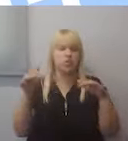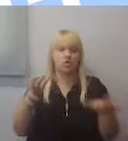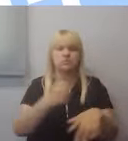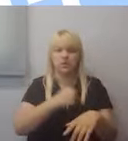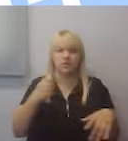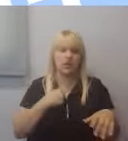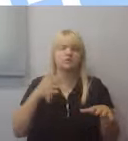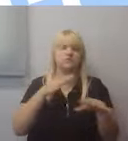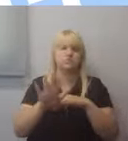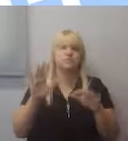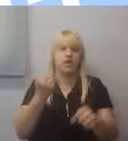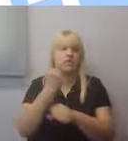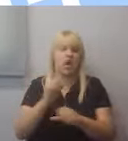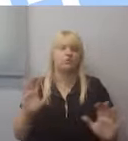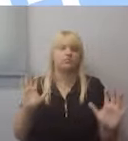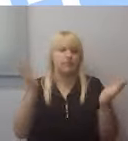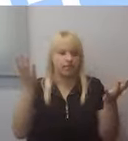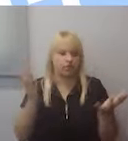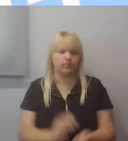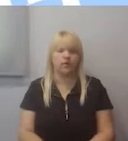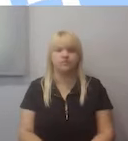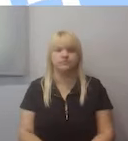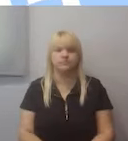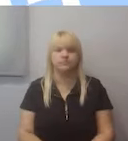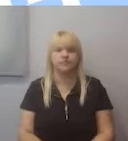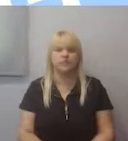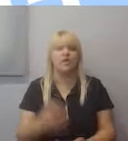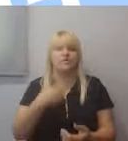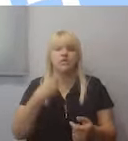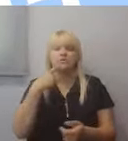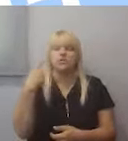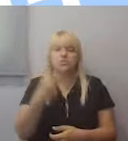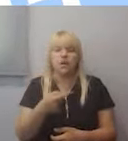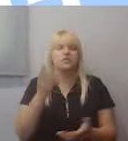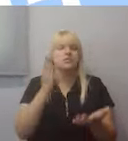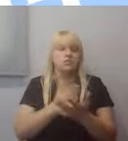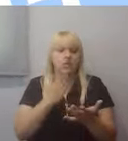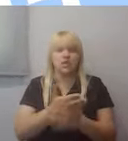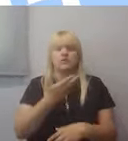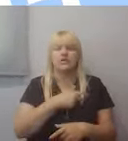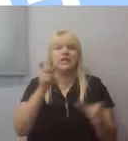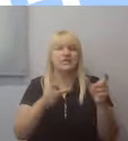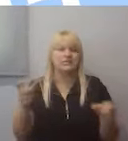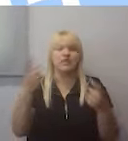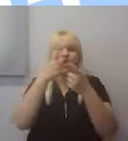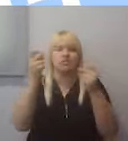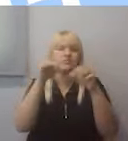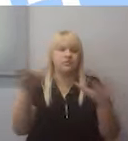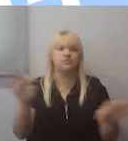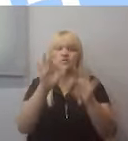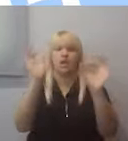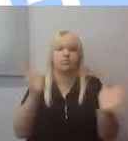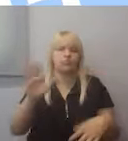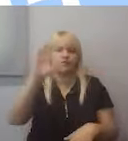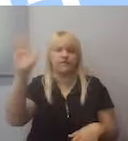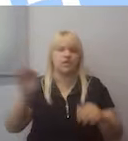draudu gadījumā jāmin tas kad viennozīmīgi iedzīvotāju apziņošana sāksies valsts līmenī ja